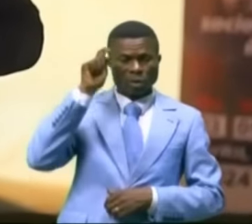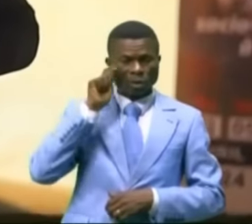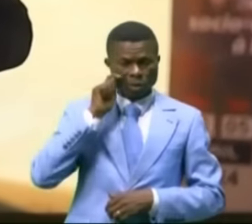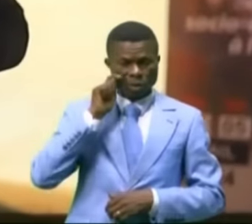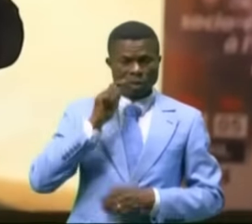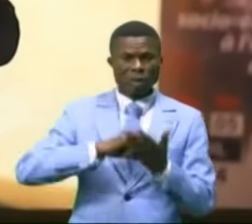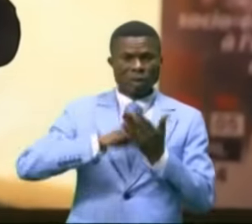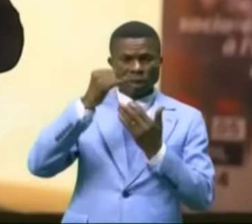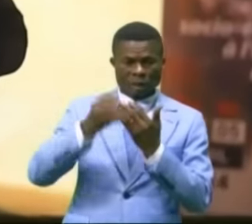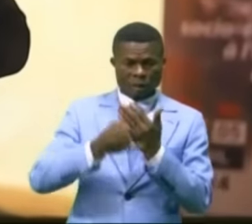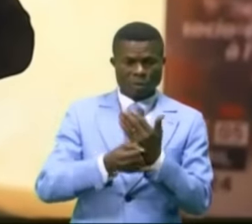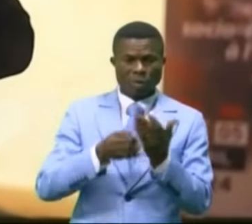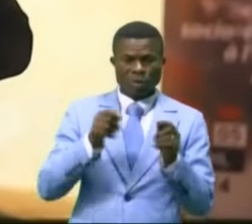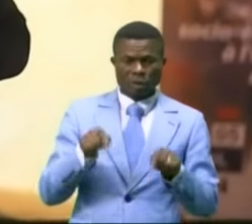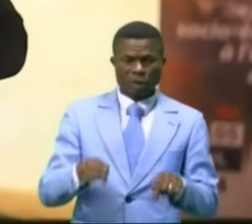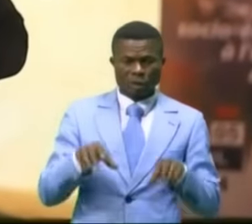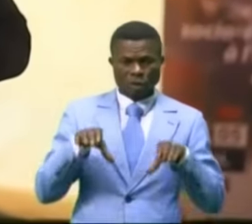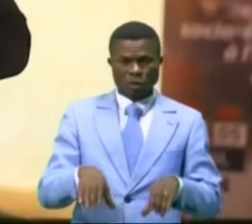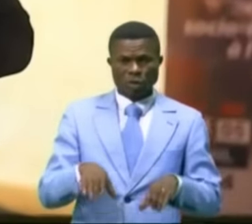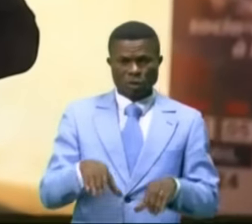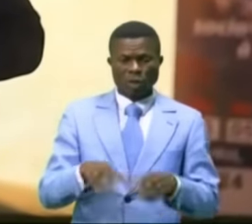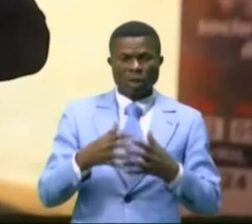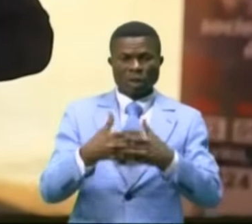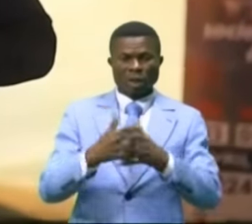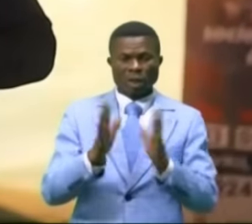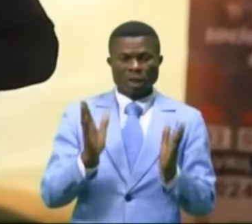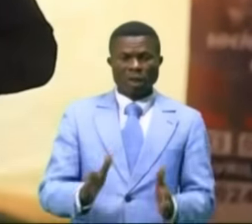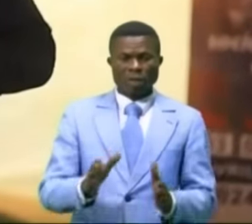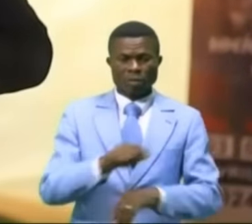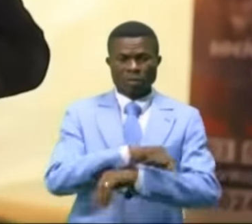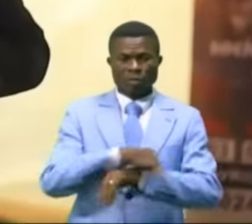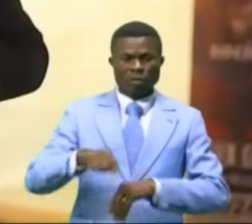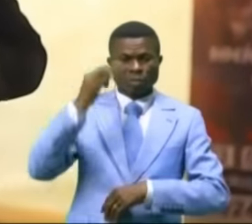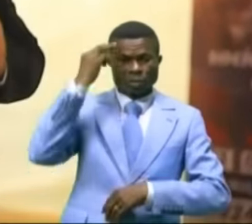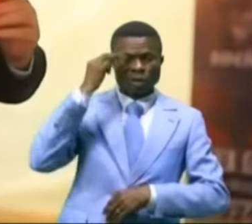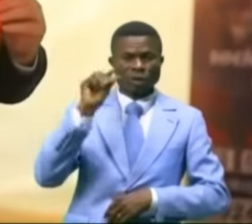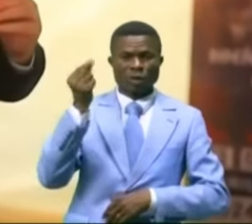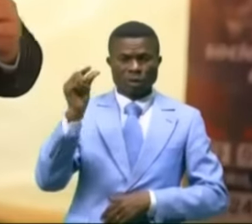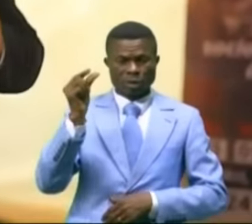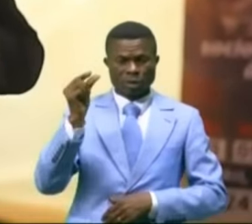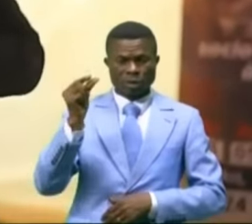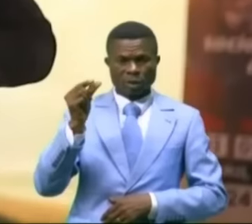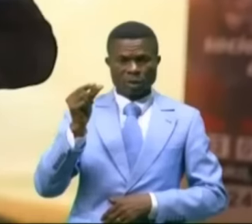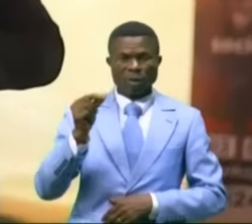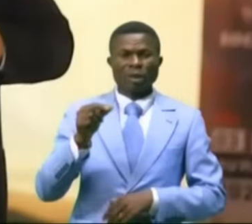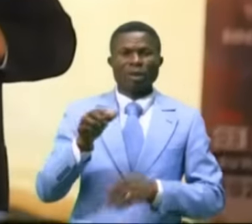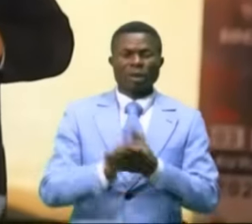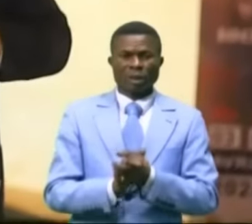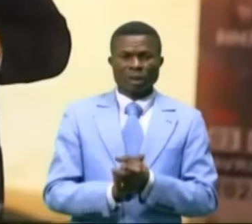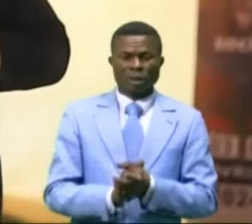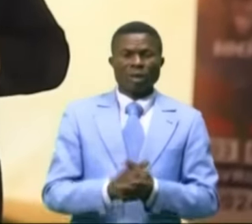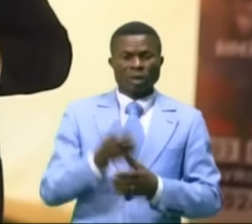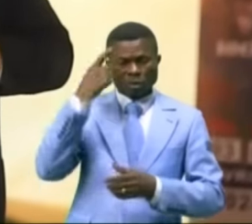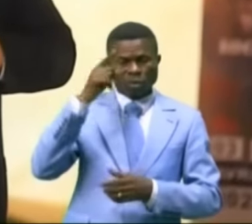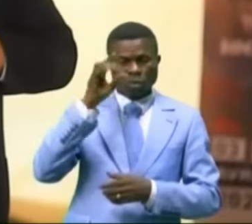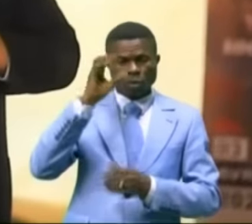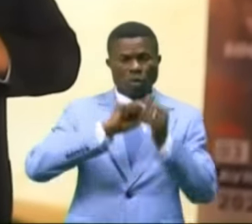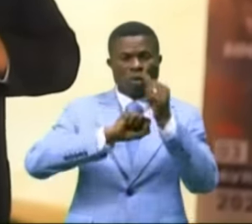projet en RDC, en partenariat avec le ministère des Mines et Women in Mining, afin de